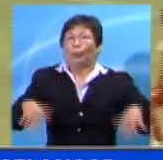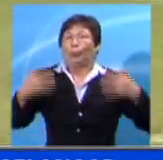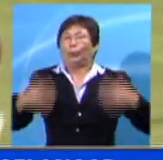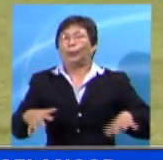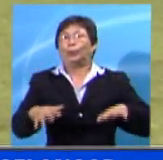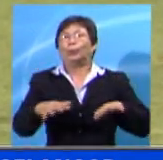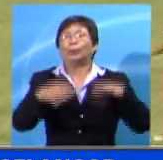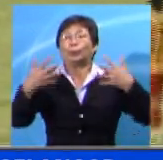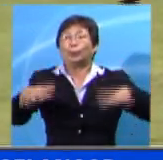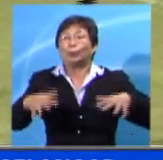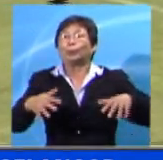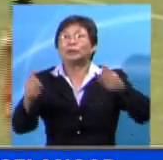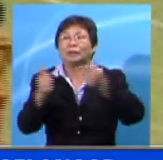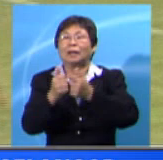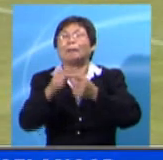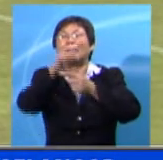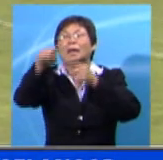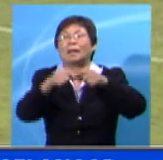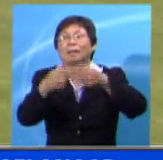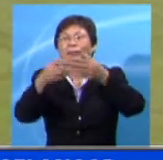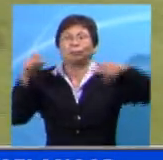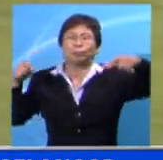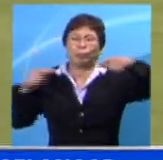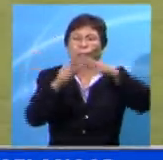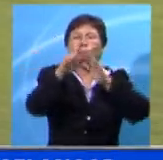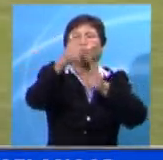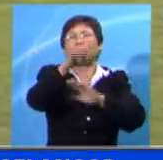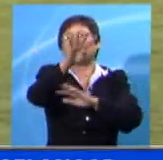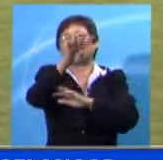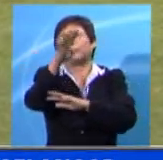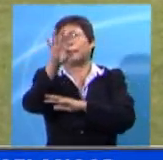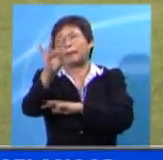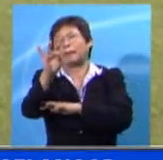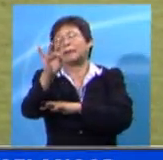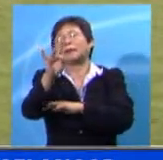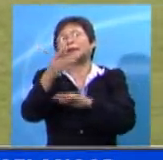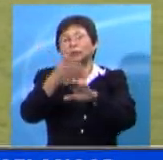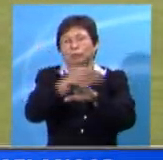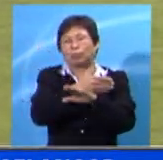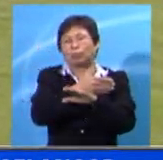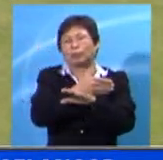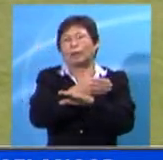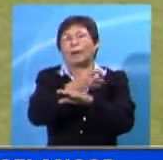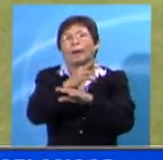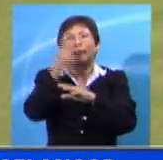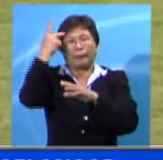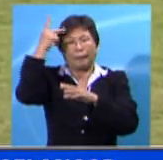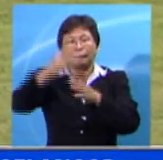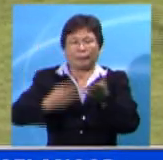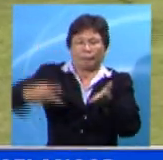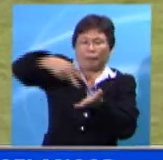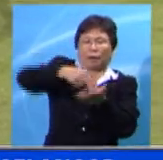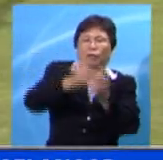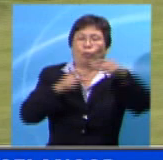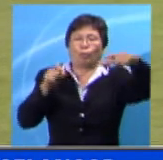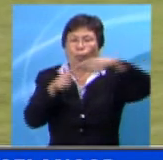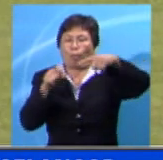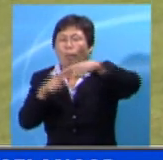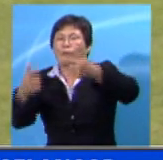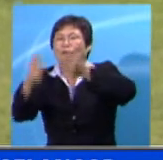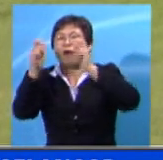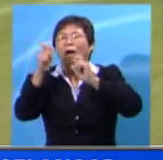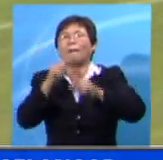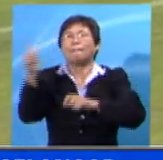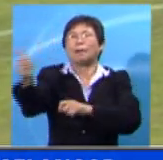Ismail nasiruddin Shah apabila membuka jaringan pada minit ke-48 sebelum gergasi merah bangkit dengan dua jaringan pantas